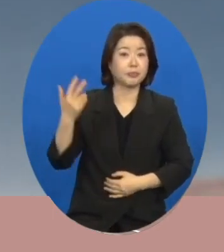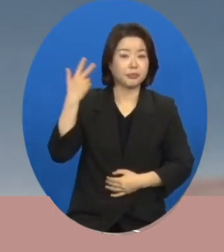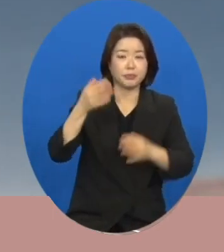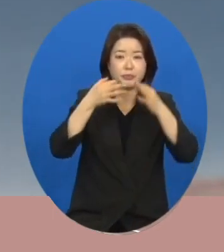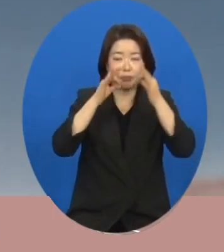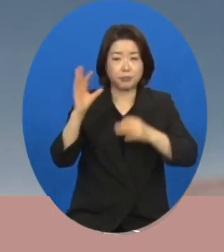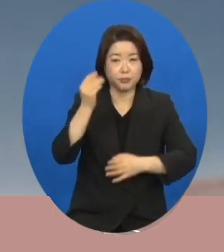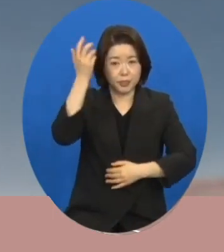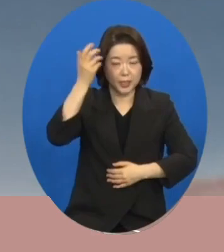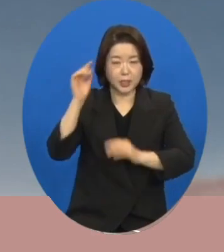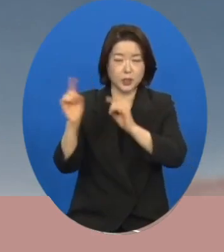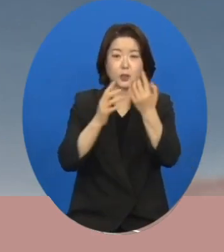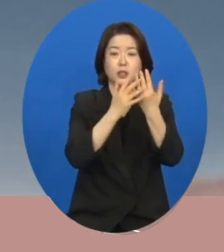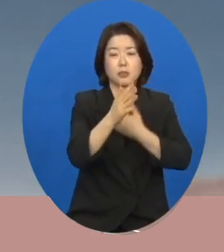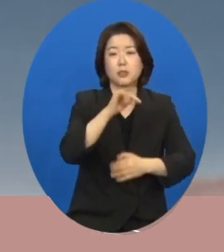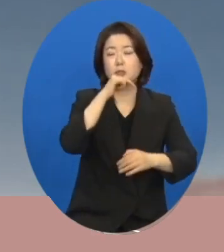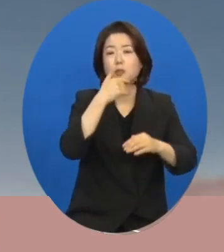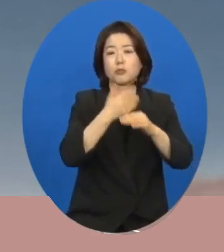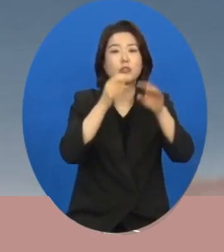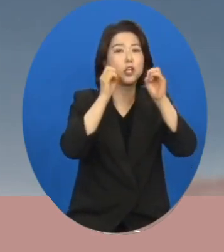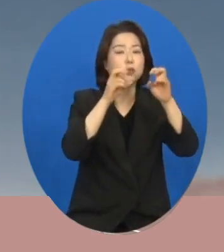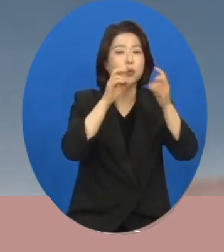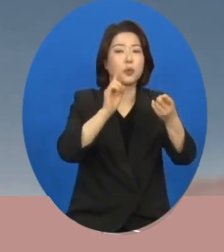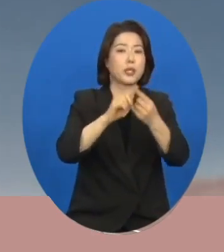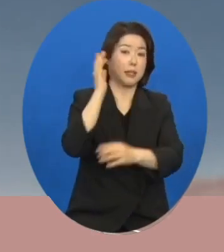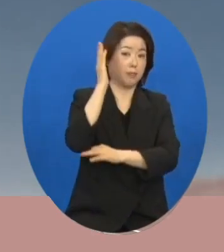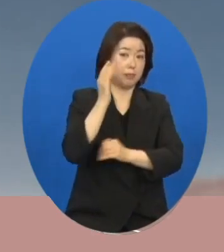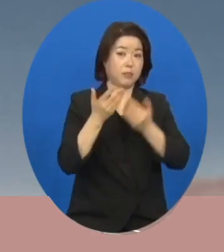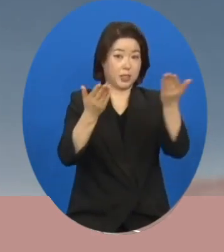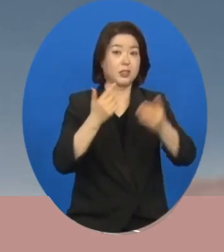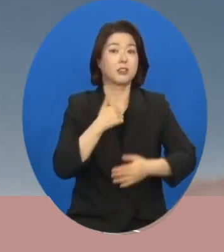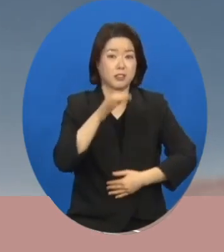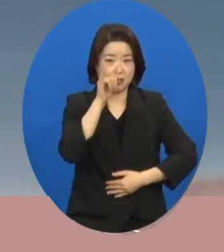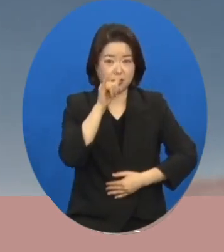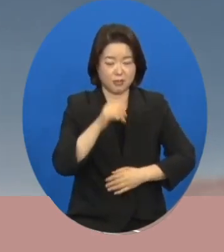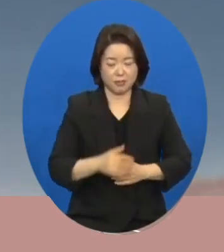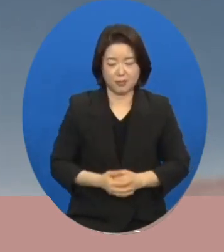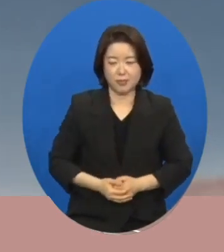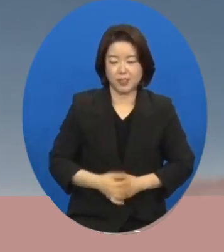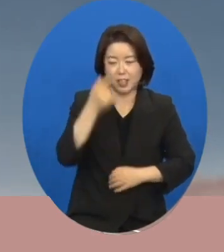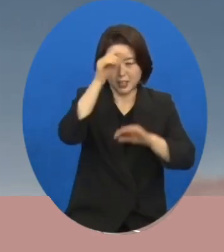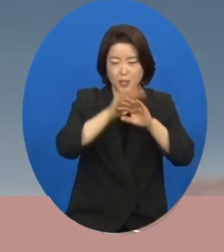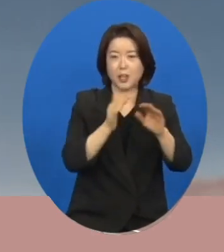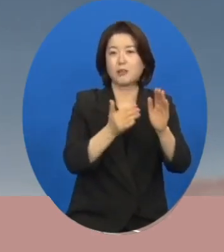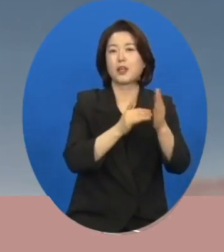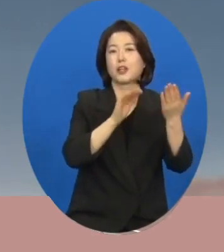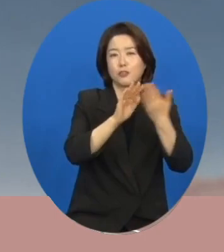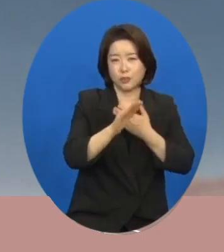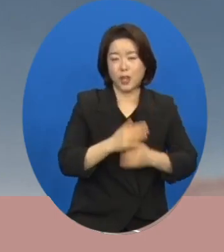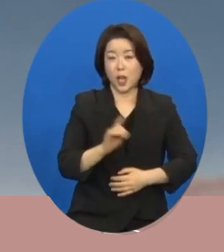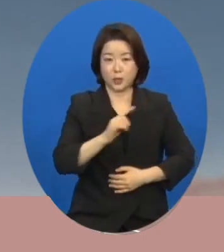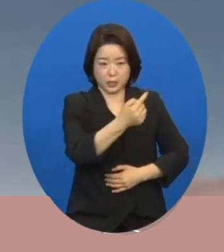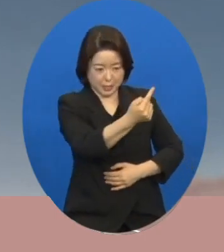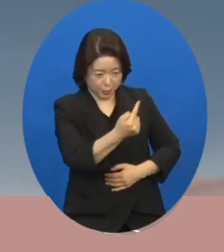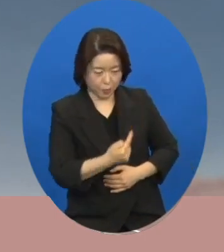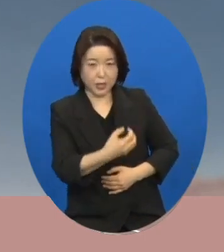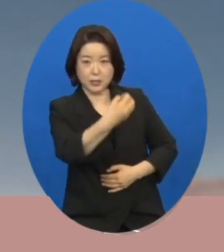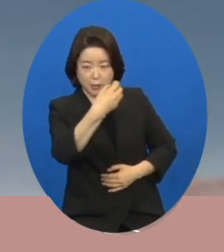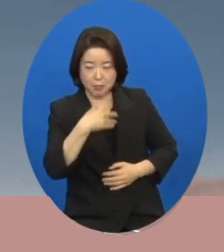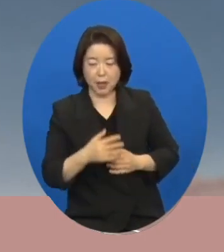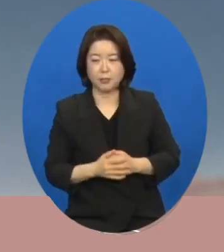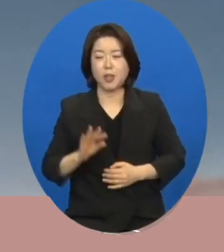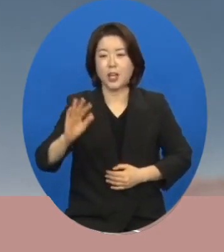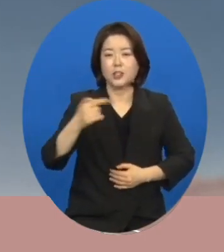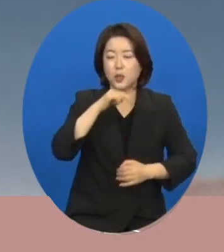성경집회 때 북한 선교에 대한 말씀을 나눴더니 예배 끝나고 어떤 분이 그러시는 거예요 자기가 최근에 북한 선교 동역자를